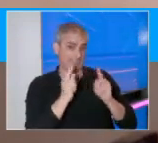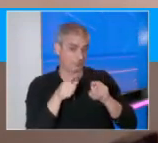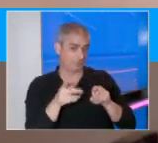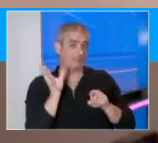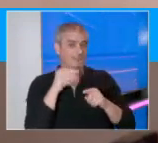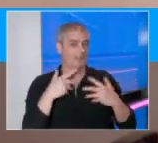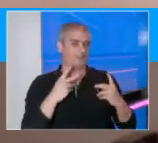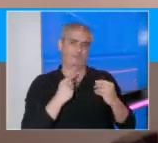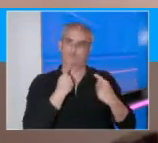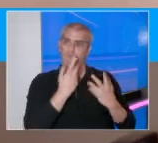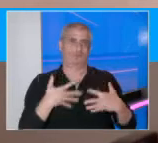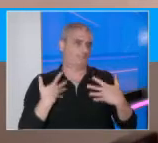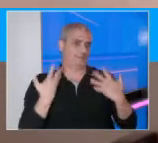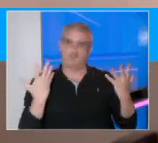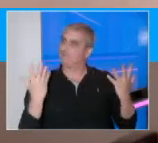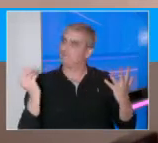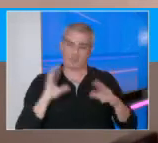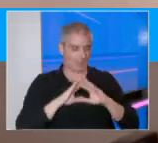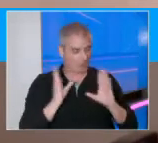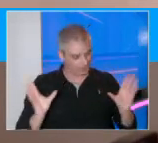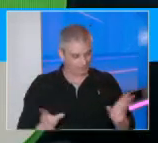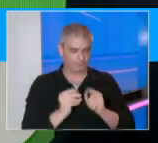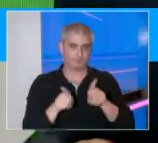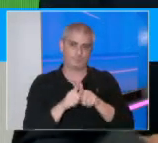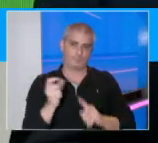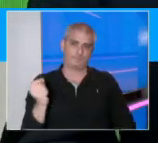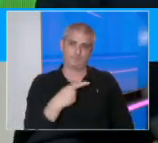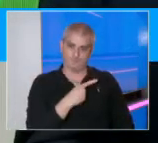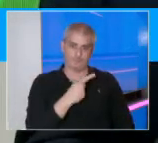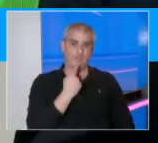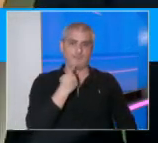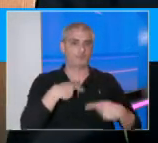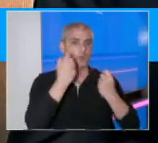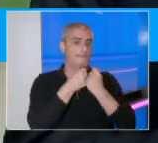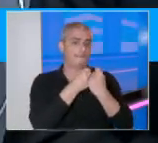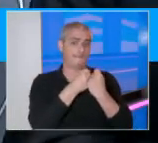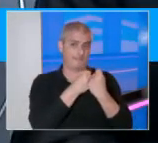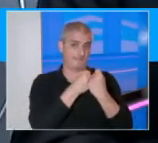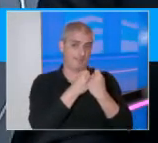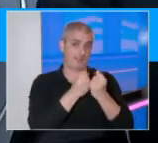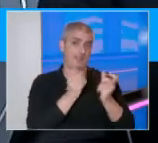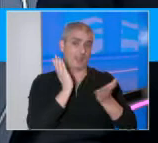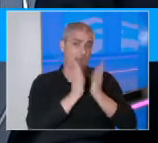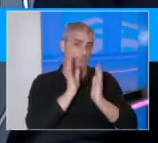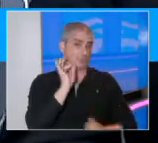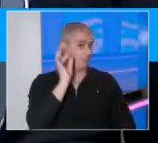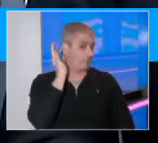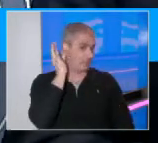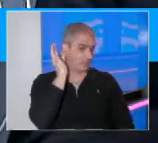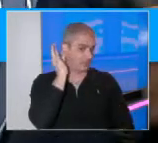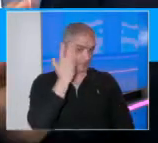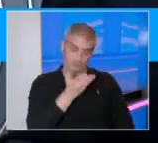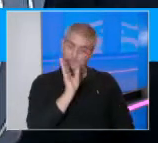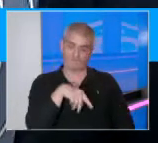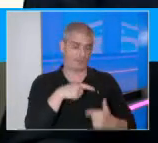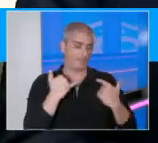הבשורה המשמחת הזו מגיעים, את יודעת, הכל מתכנס לאותו שבוע שבו מציינים גם את יום המאבק באלימות כנגד נשים,